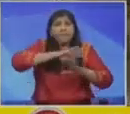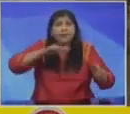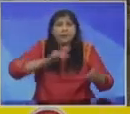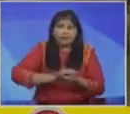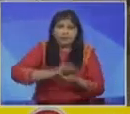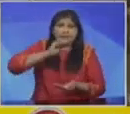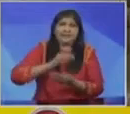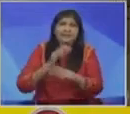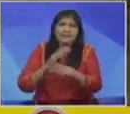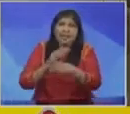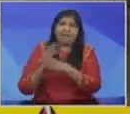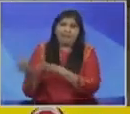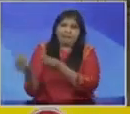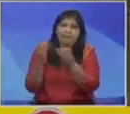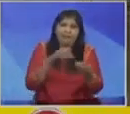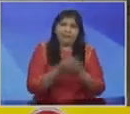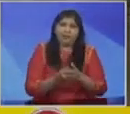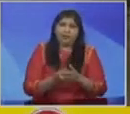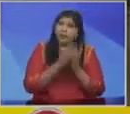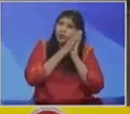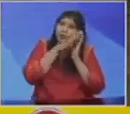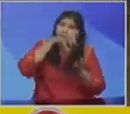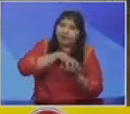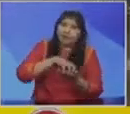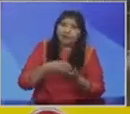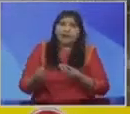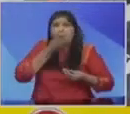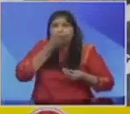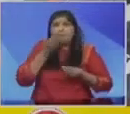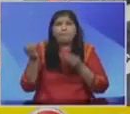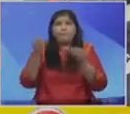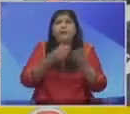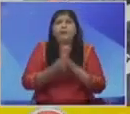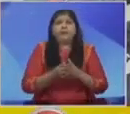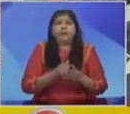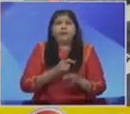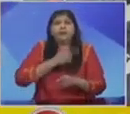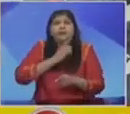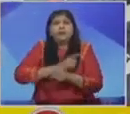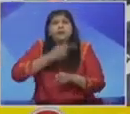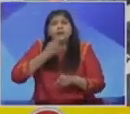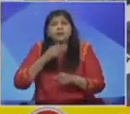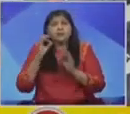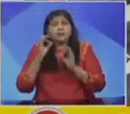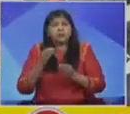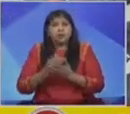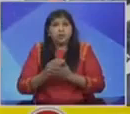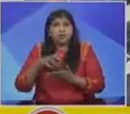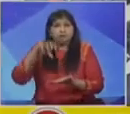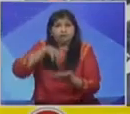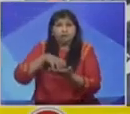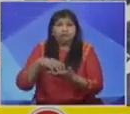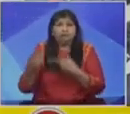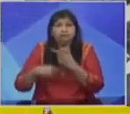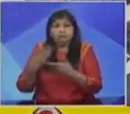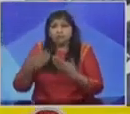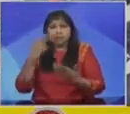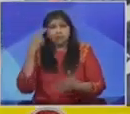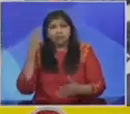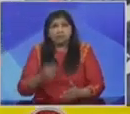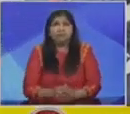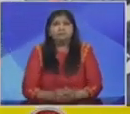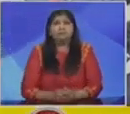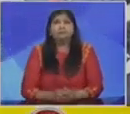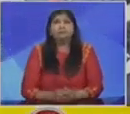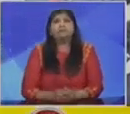संरक्षण, प्रजनन और उनके बारे में प्रशिक्षण के लिए एक बेहतरीन स्थल बन सकते हैं।